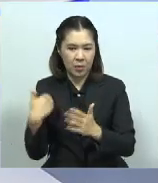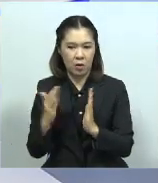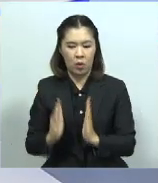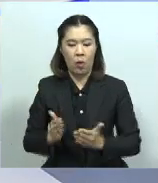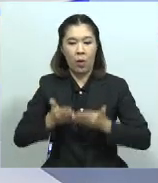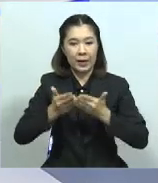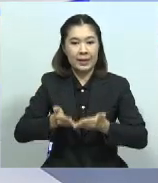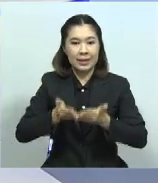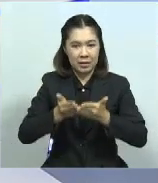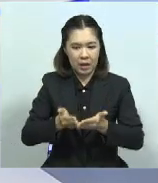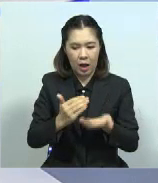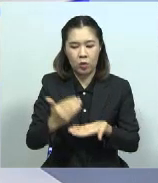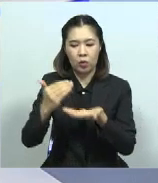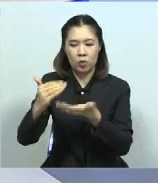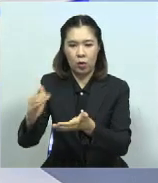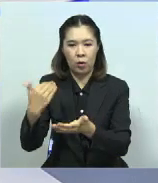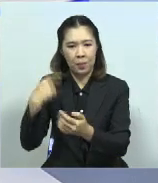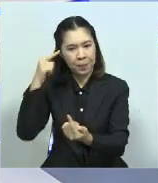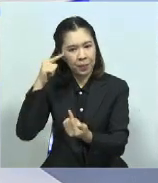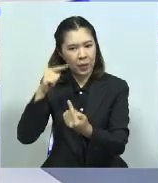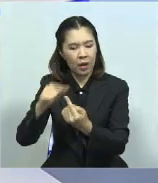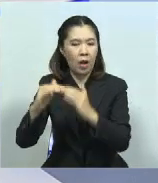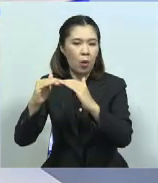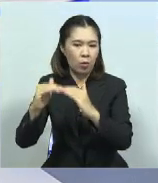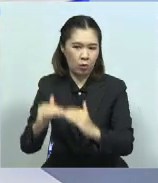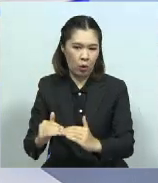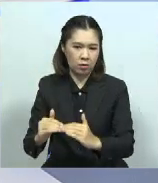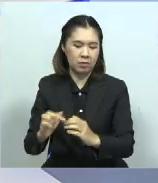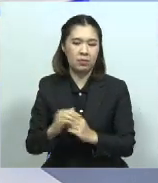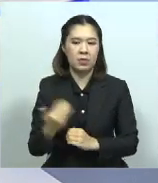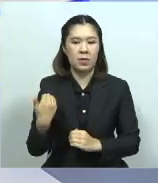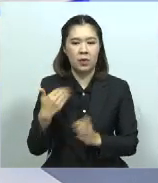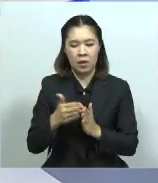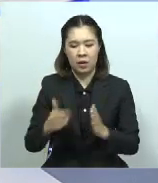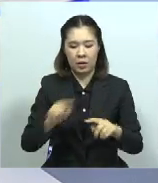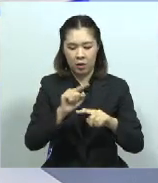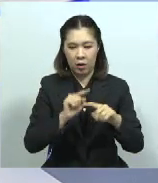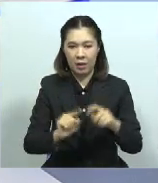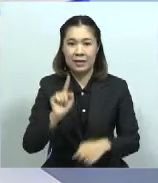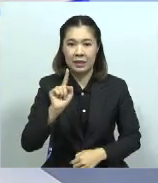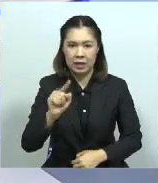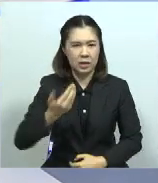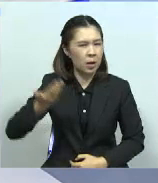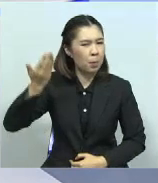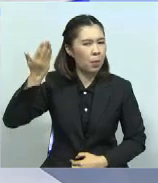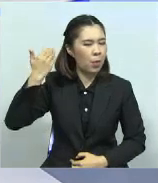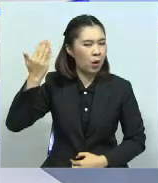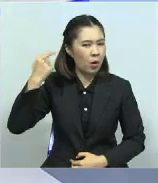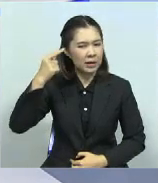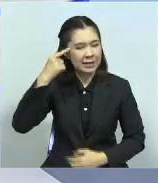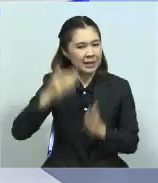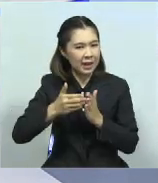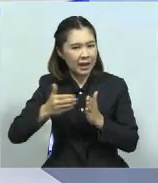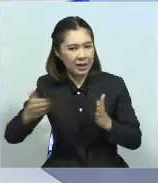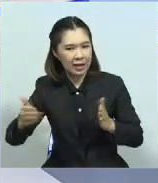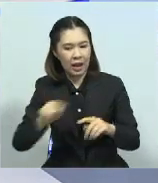างเรือแห่งประเทศไทยมีการปรับลดเป้าหมายการส่งออกเหลือการขยายตัวอยู่ที่ร้อยละ1ค่ะจากเดิมที่มีการคาดการว่าจะขย